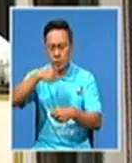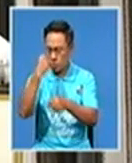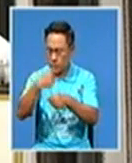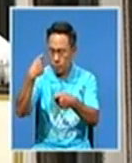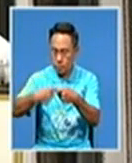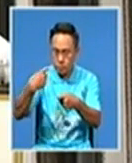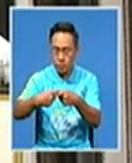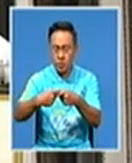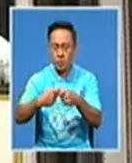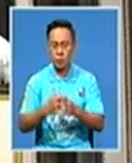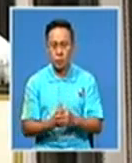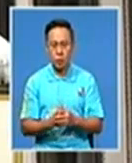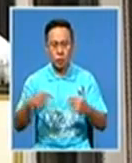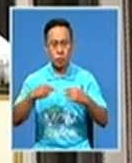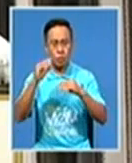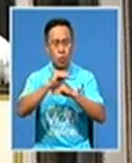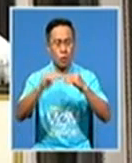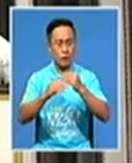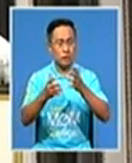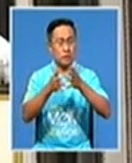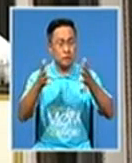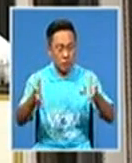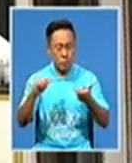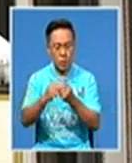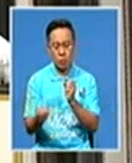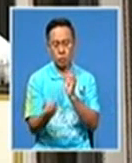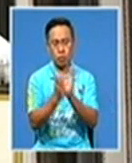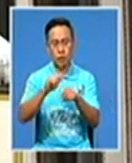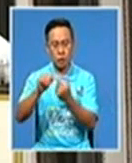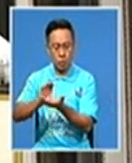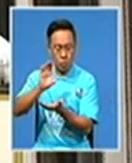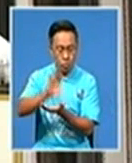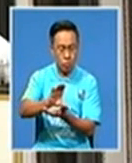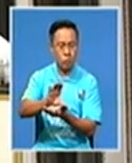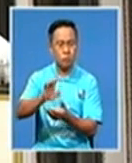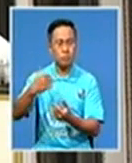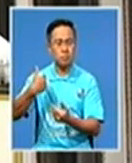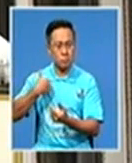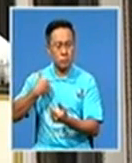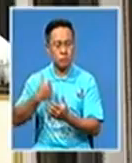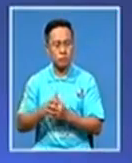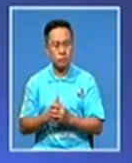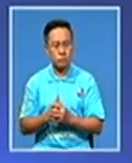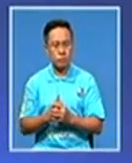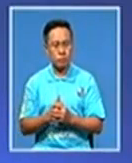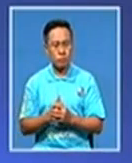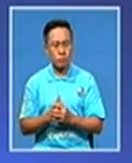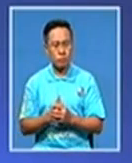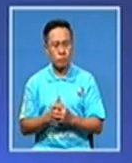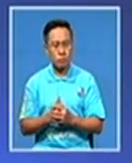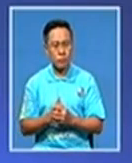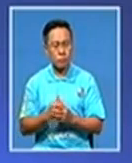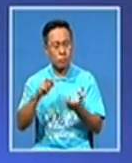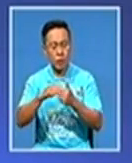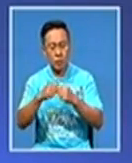ะครับในส่วนของโครงการที่มีขนาดใหญ่มันจะมีผลในเรื่องของการลงทุนด้วยมีผลในเรื่องของ